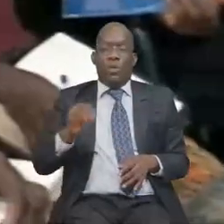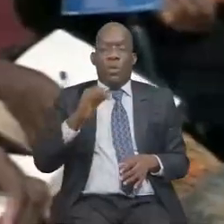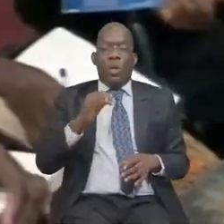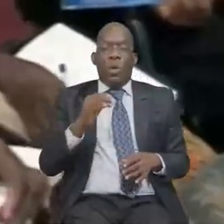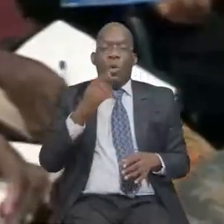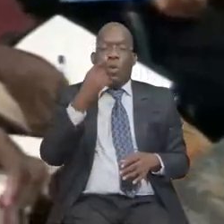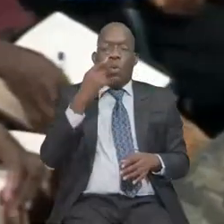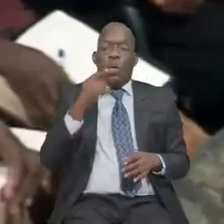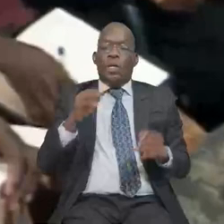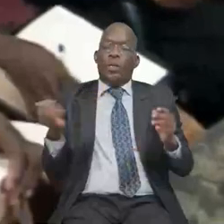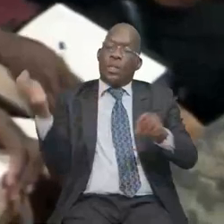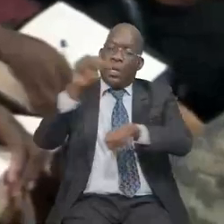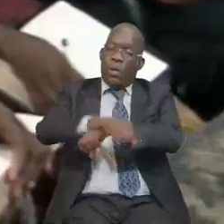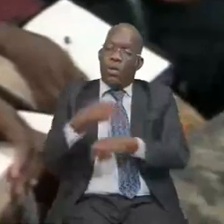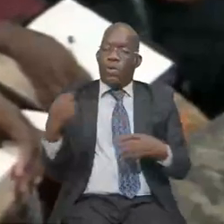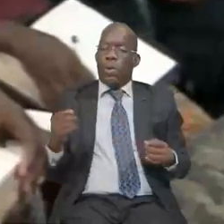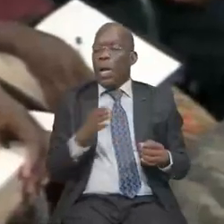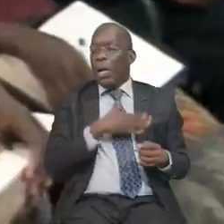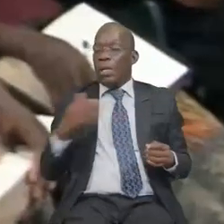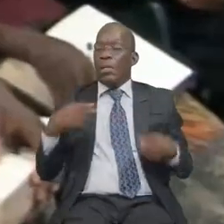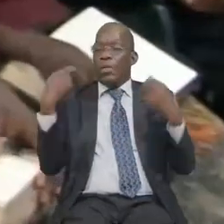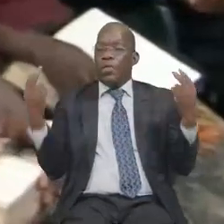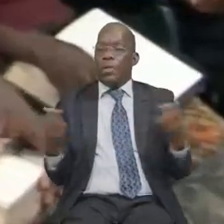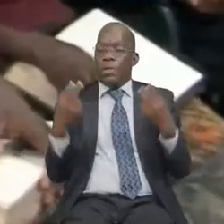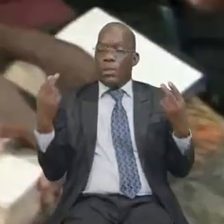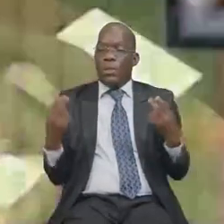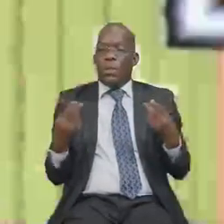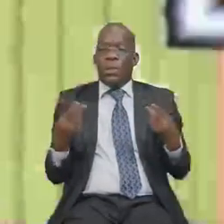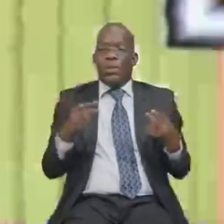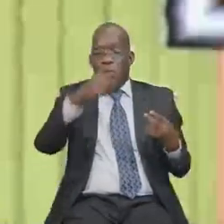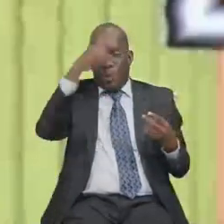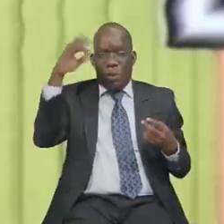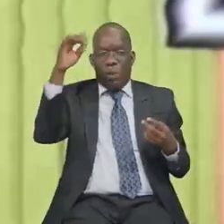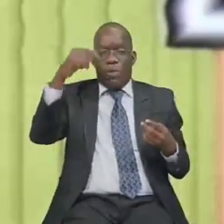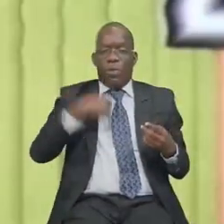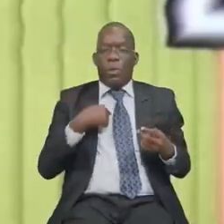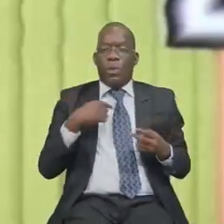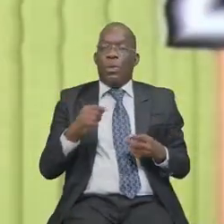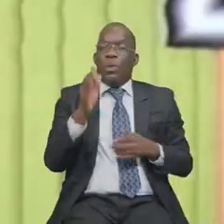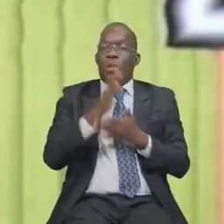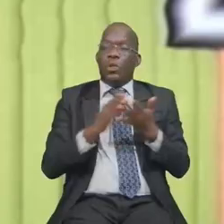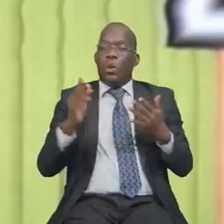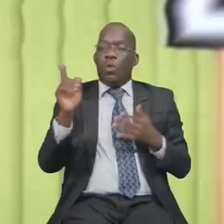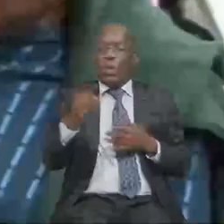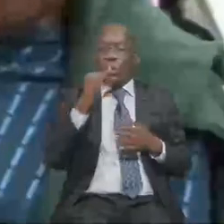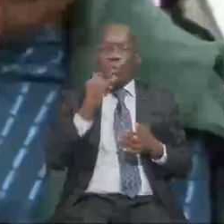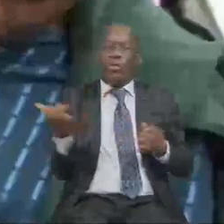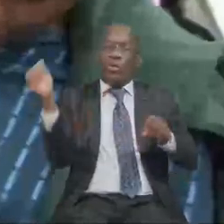Pousse à mon sujet des cris de joie. Quelqu'un va triompher là-bas.